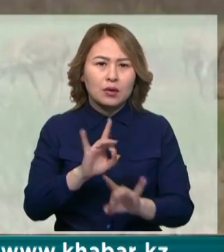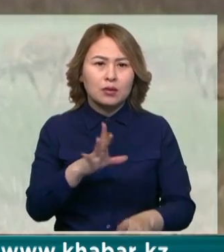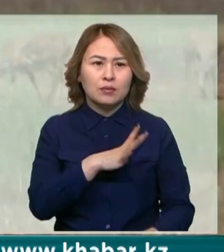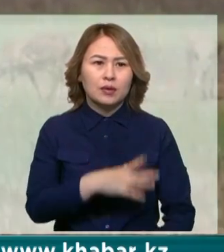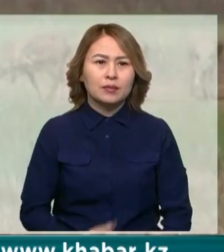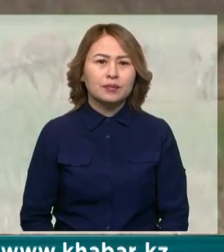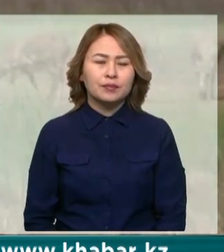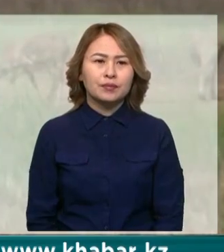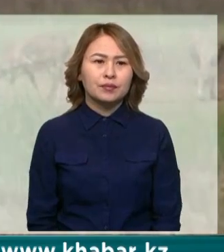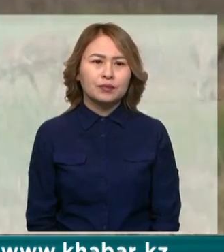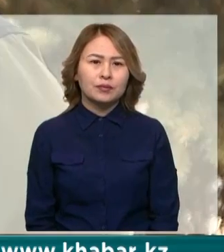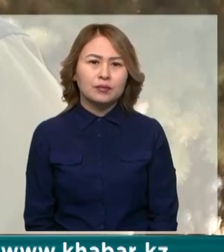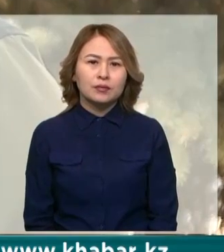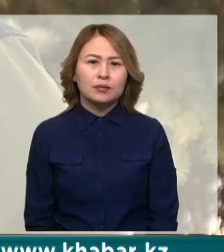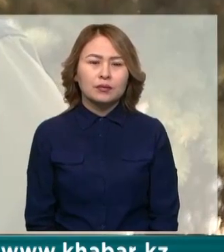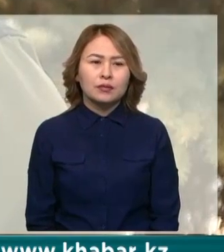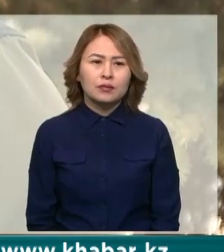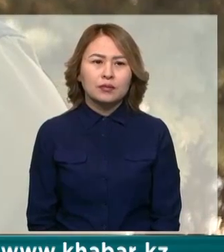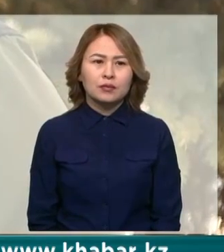керек.